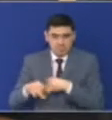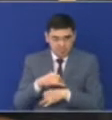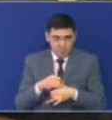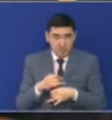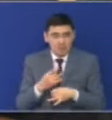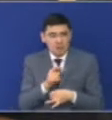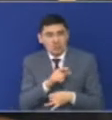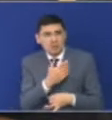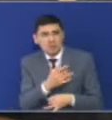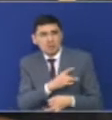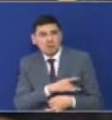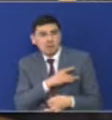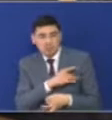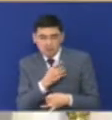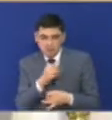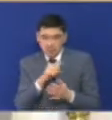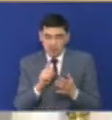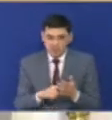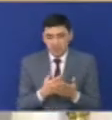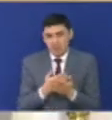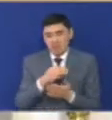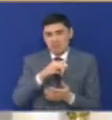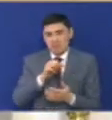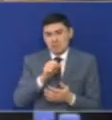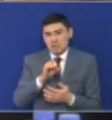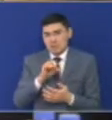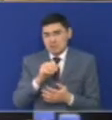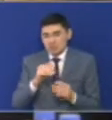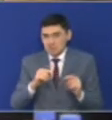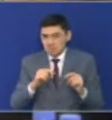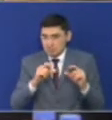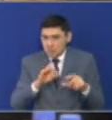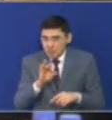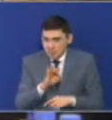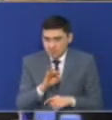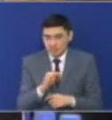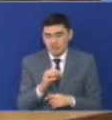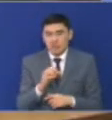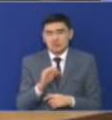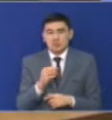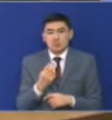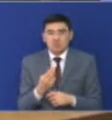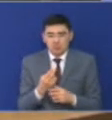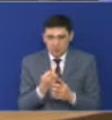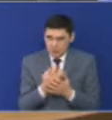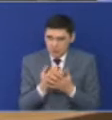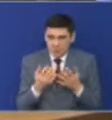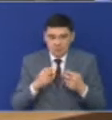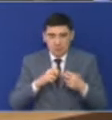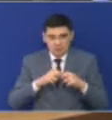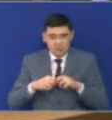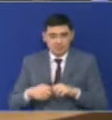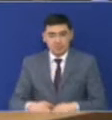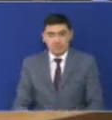волнующим население вопросам, таким как повышение тарифов на коммунальные услуги, вопросам социальной сферы. Руководитель отдела занятости